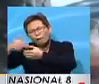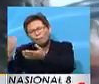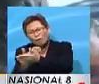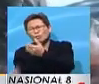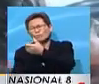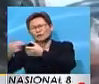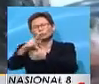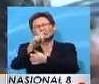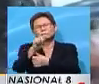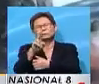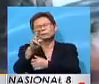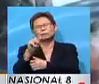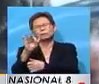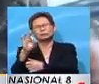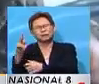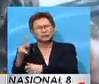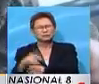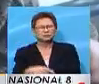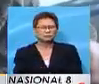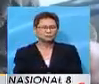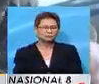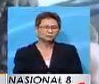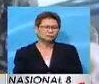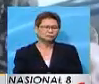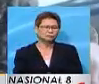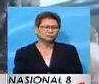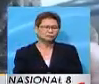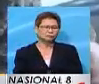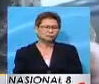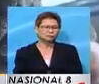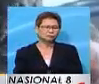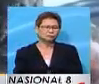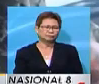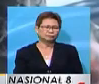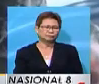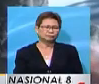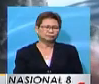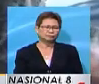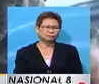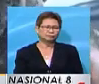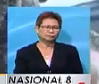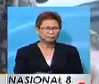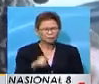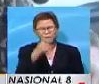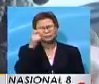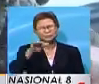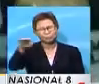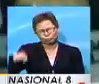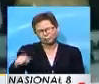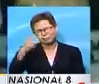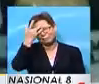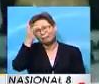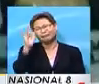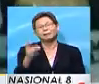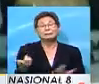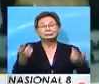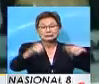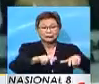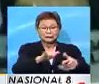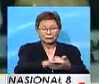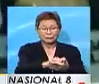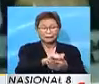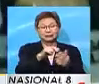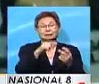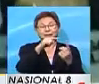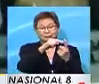sijilah tak kisahlah adail seb dia budak yang pandai dalam kejadian itu Mohamad